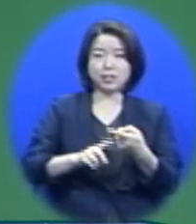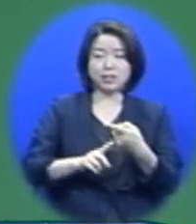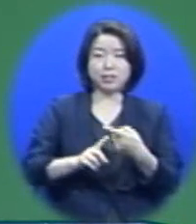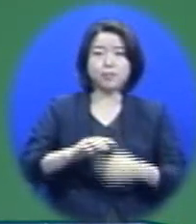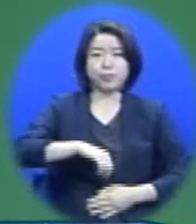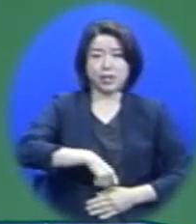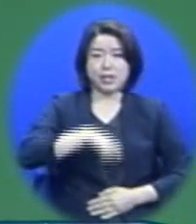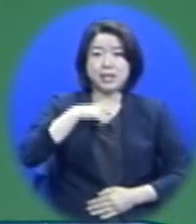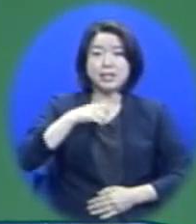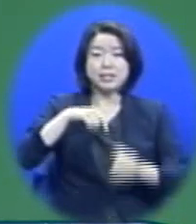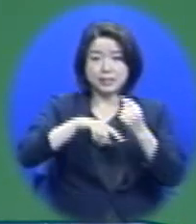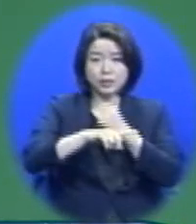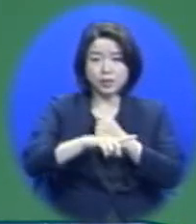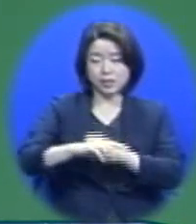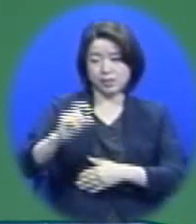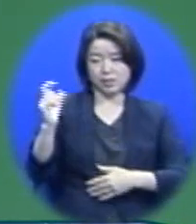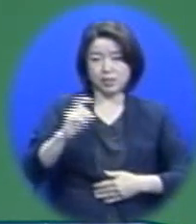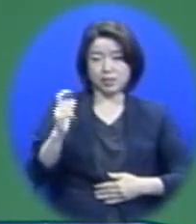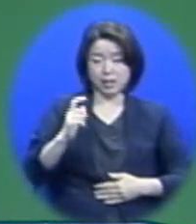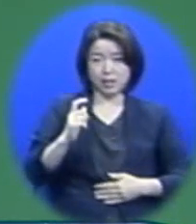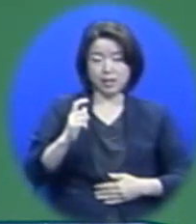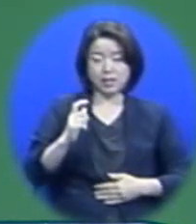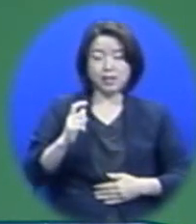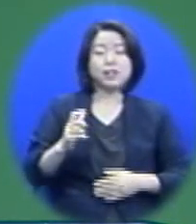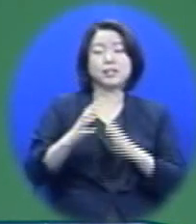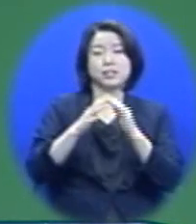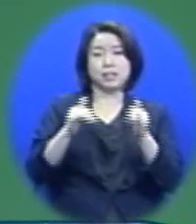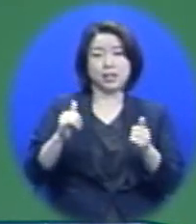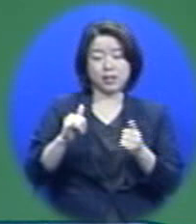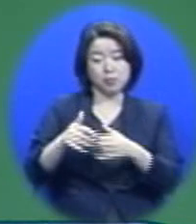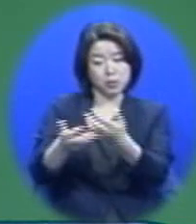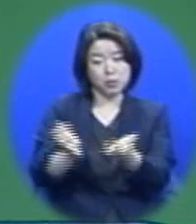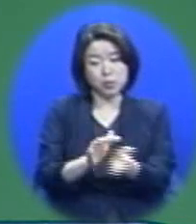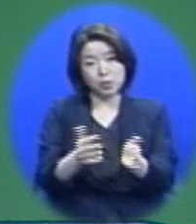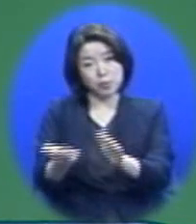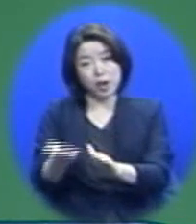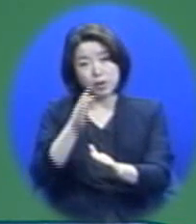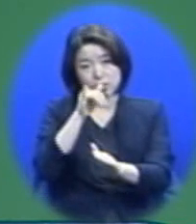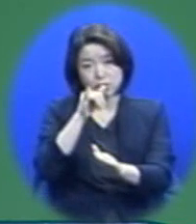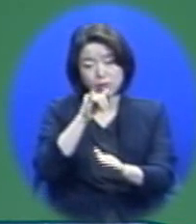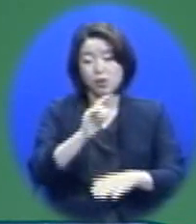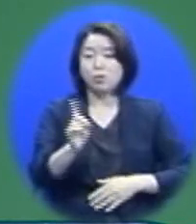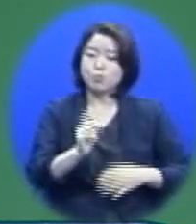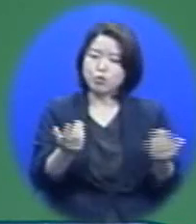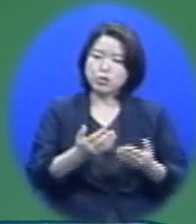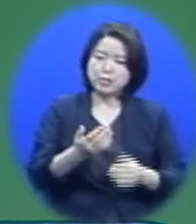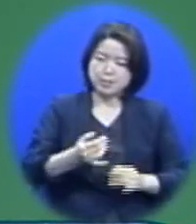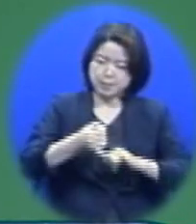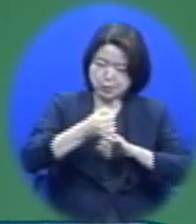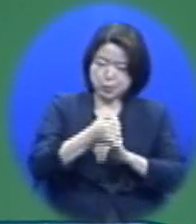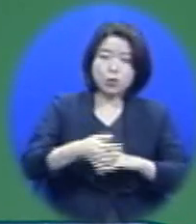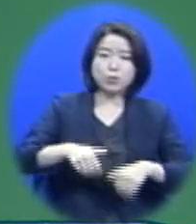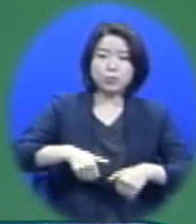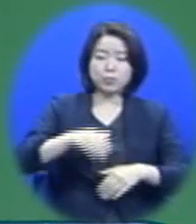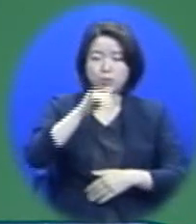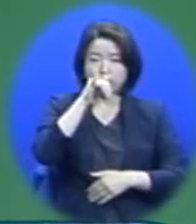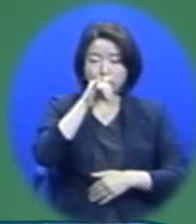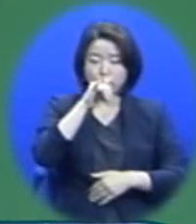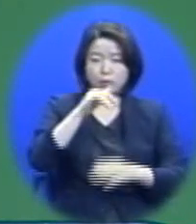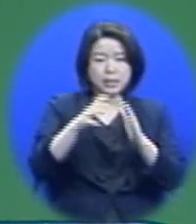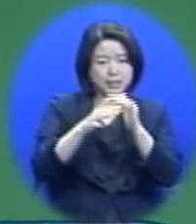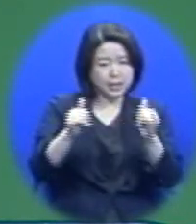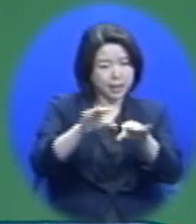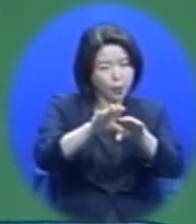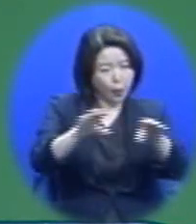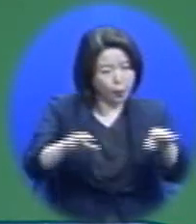정의를 강조하는 쪽에 그렇게 기울어지는 사람입니다. 무슨 일이든지 반드시 해야 되고 또 사람들을 공평하게